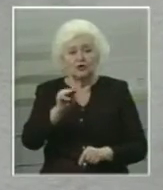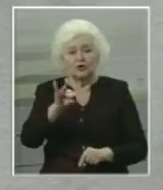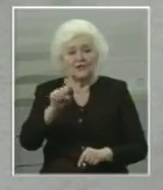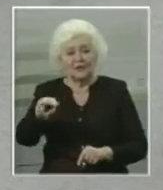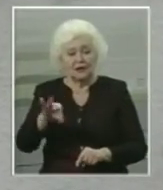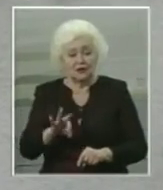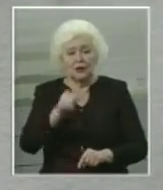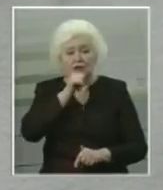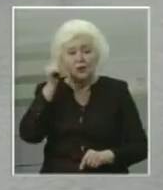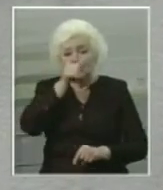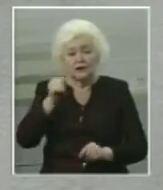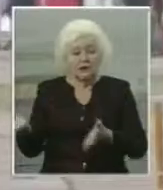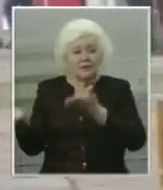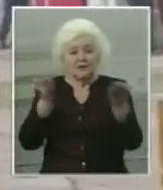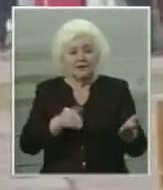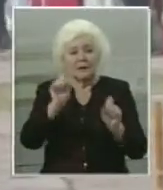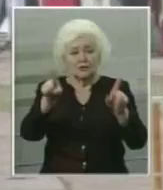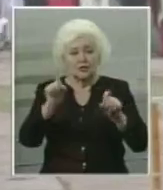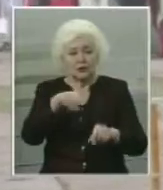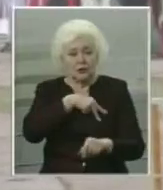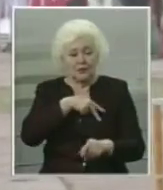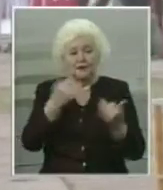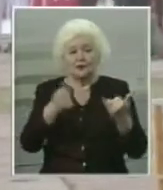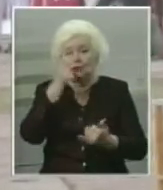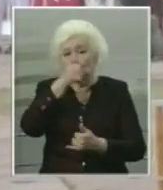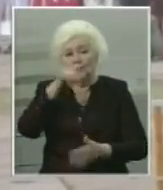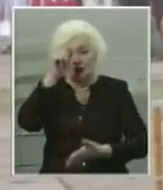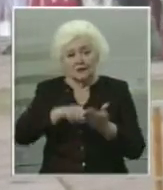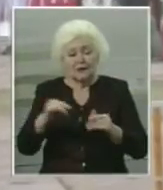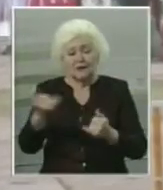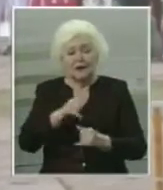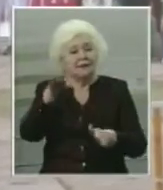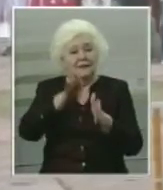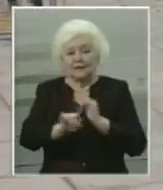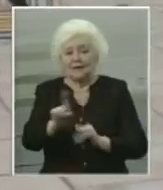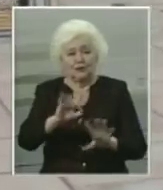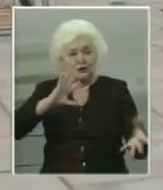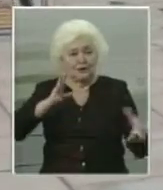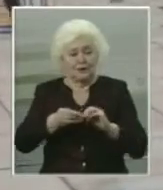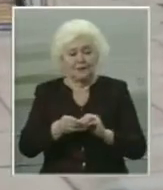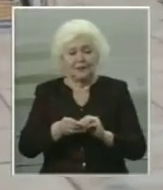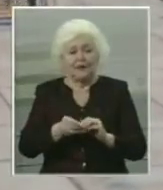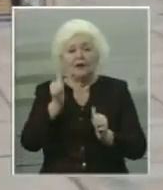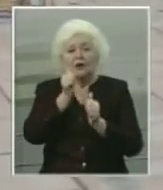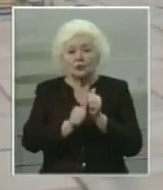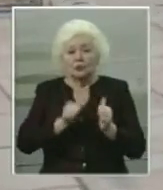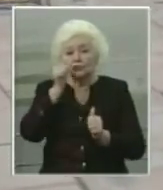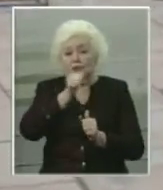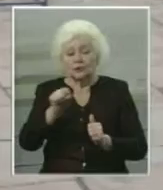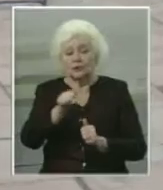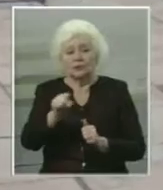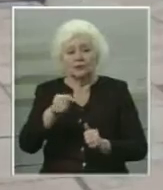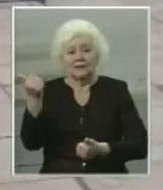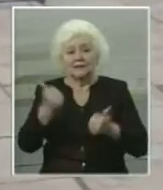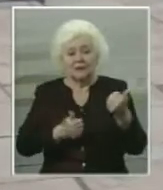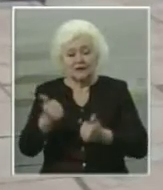Живило торік додому привезла золоту медаль. Цього року сподівається на найгірші результати. Буду змагатися в